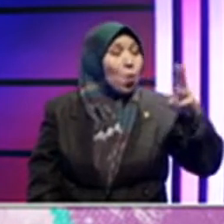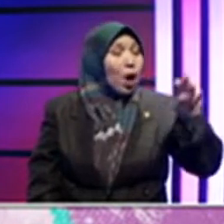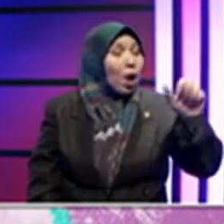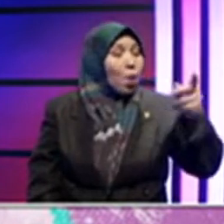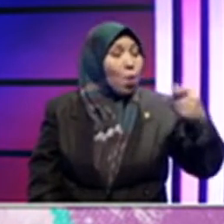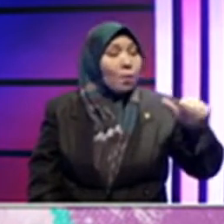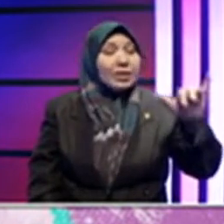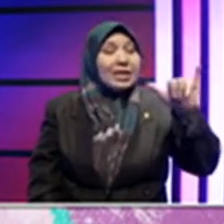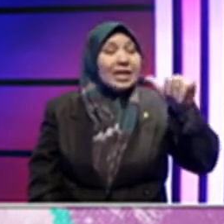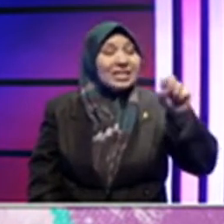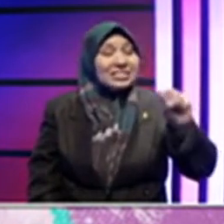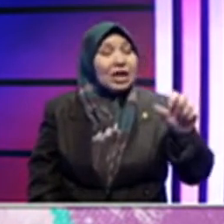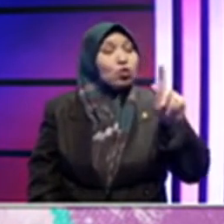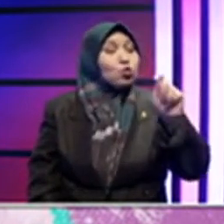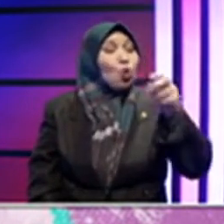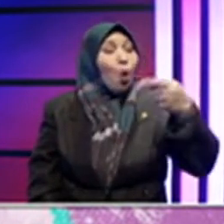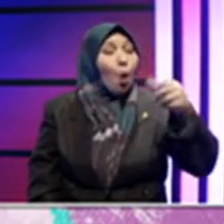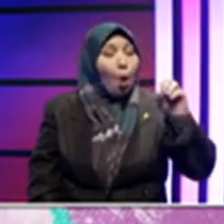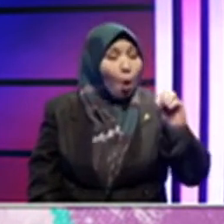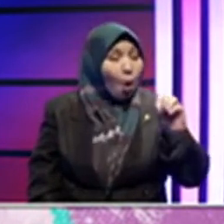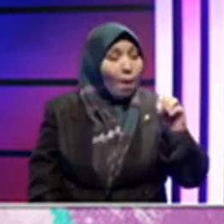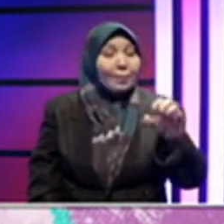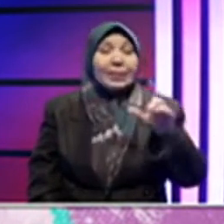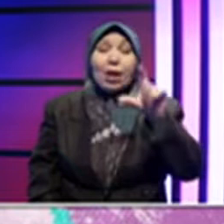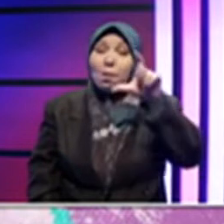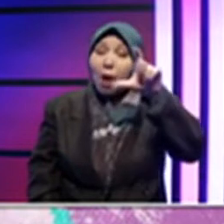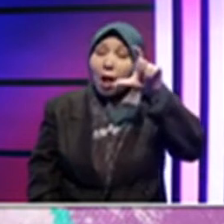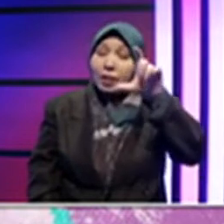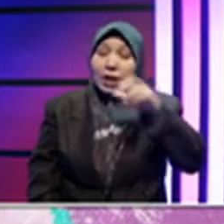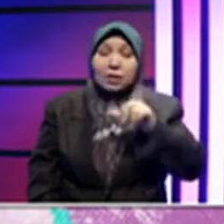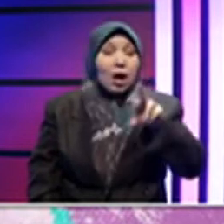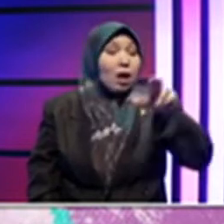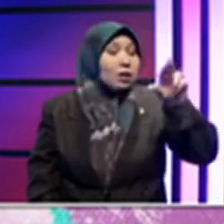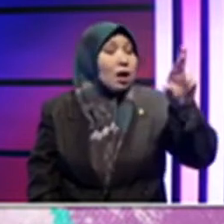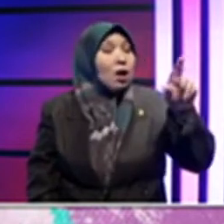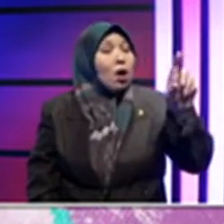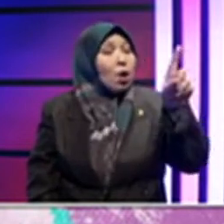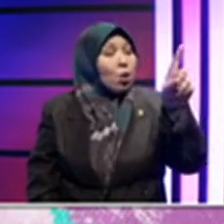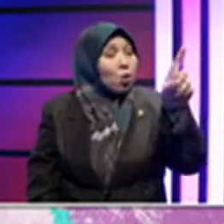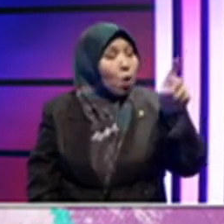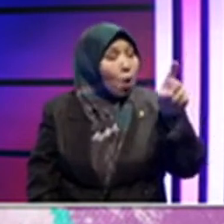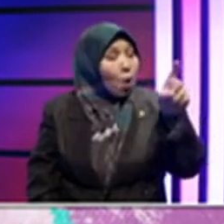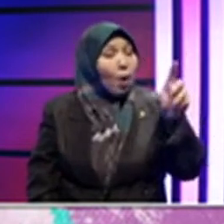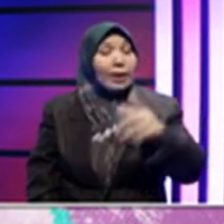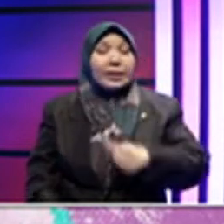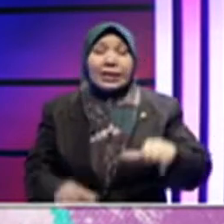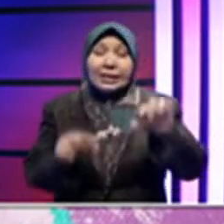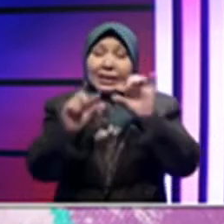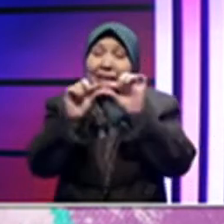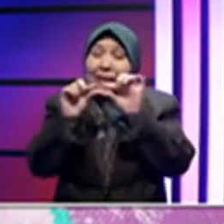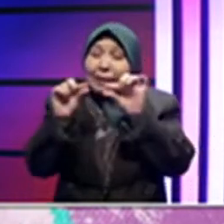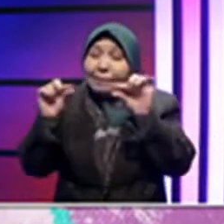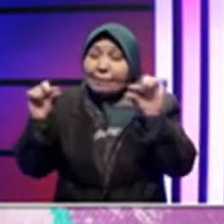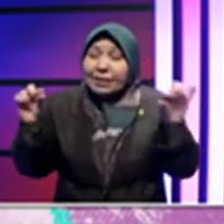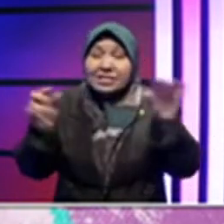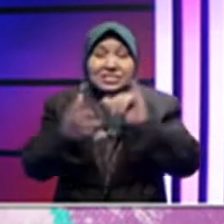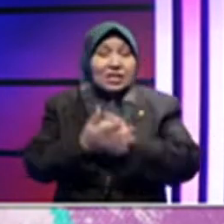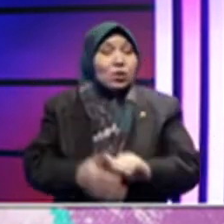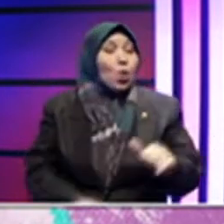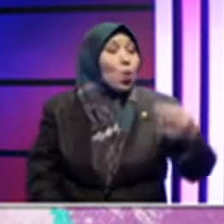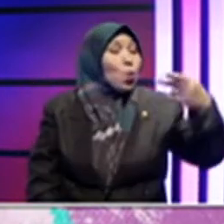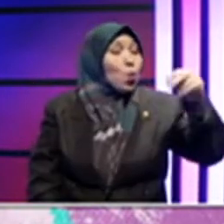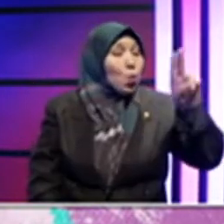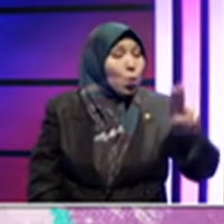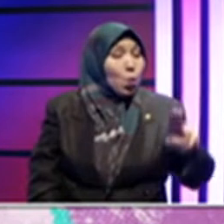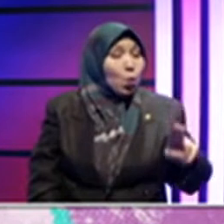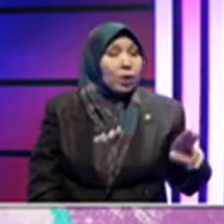po-po the ball pool kemudian roh yang bales wa tipis yes yes Polri Ho jumpa